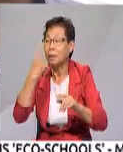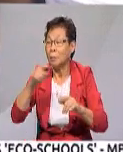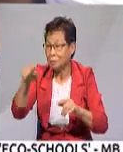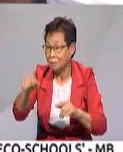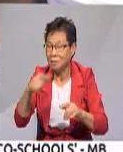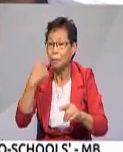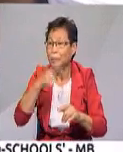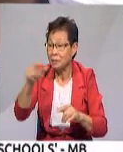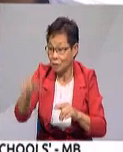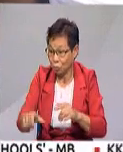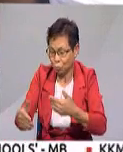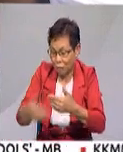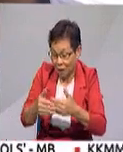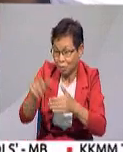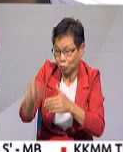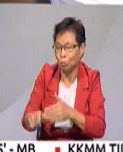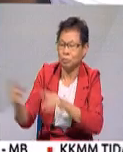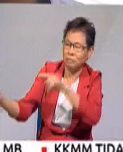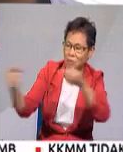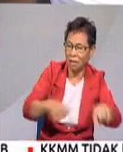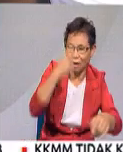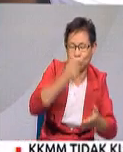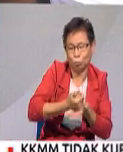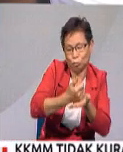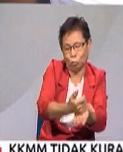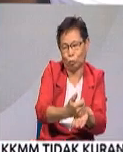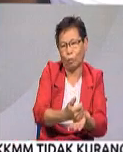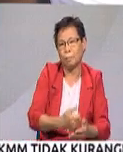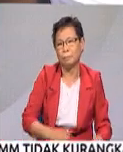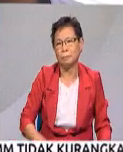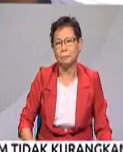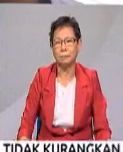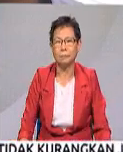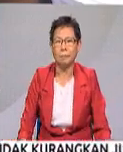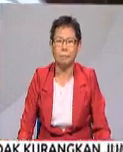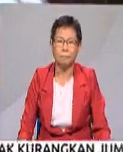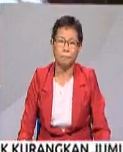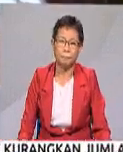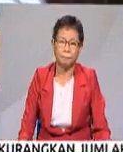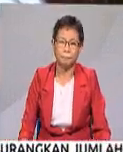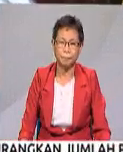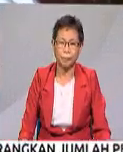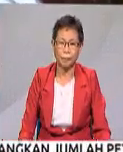akan dapat datang untuk memberikan membuat aktiviti penyelamatan, ya.